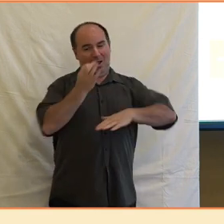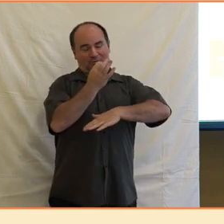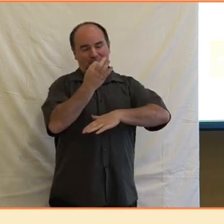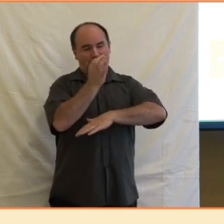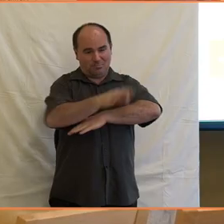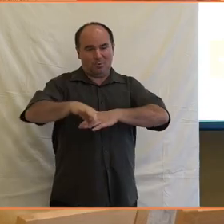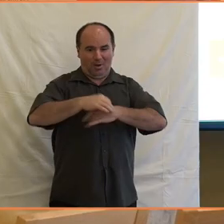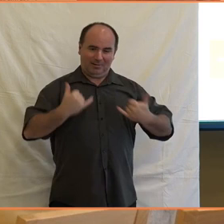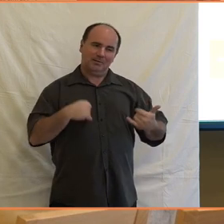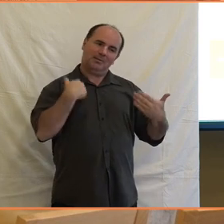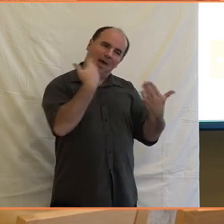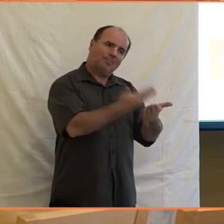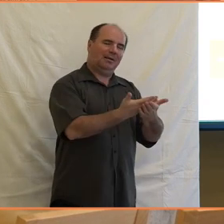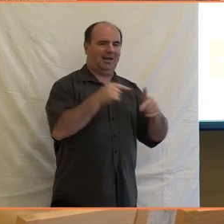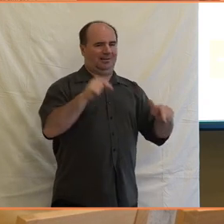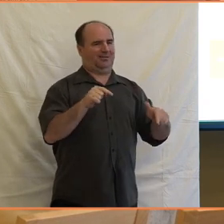Děkuji za pozornost.